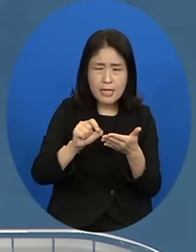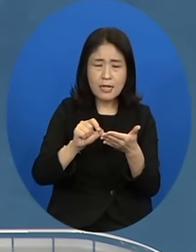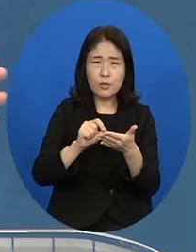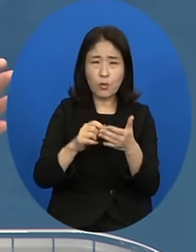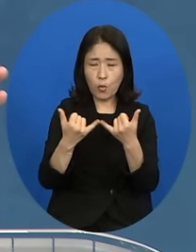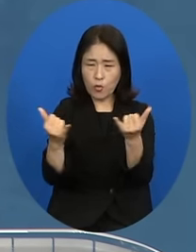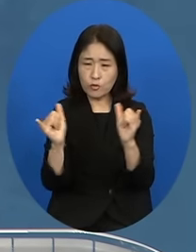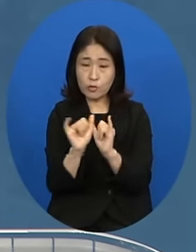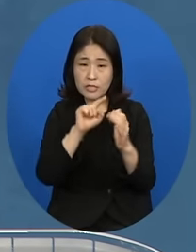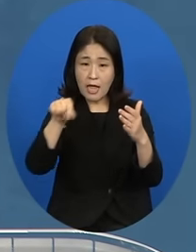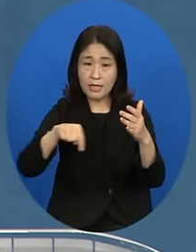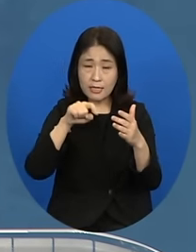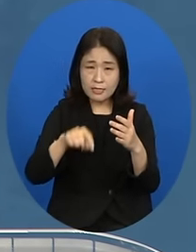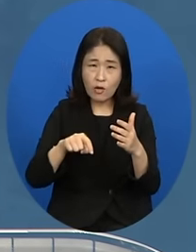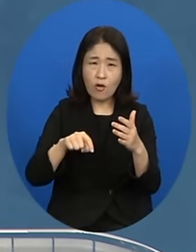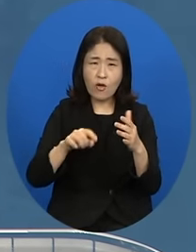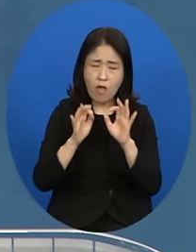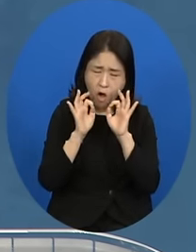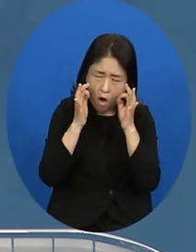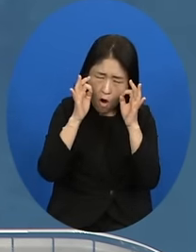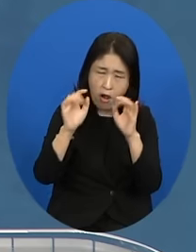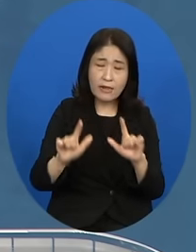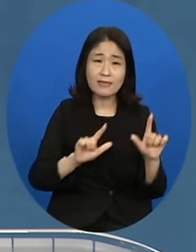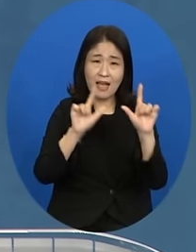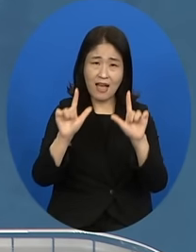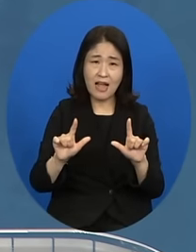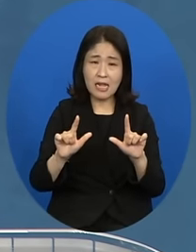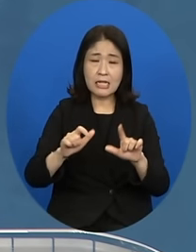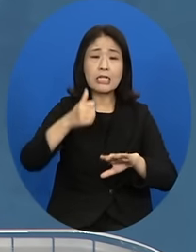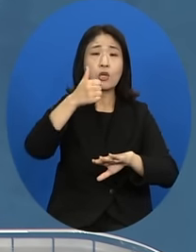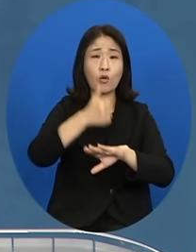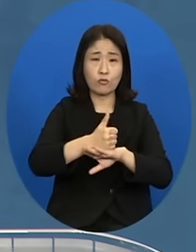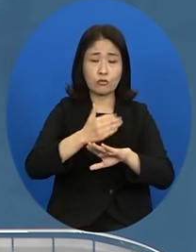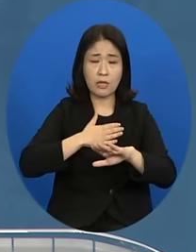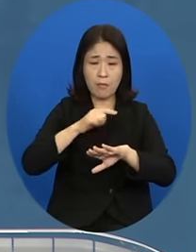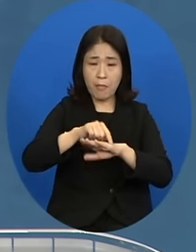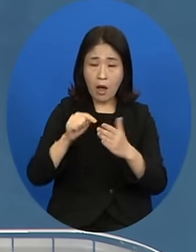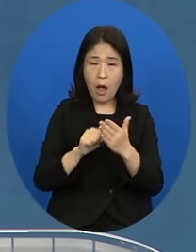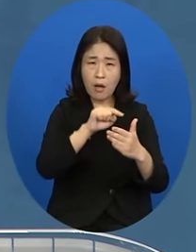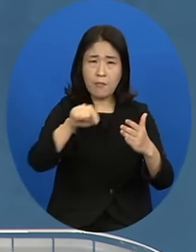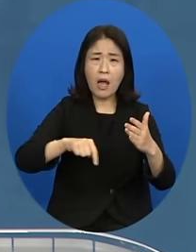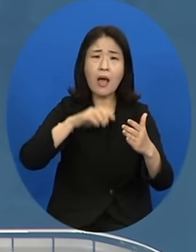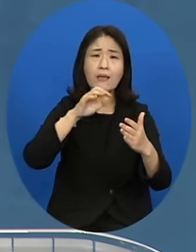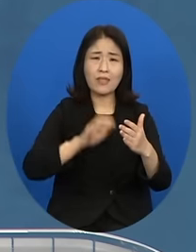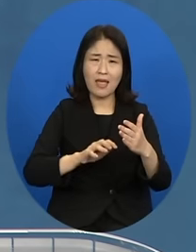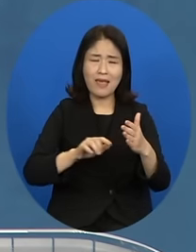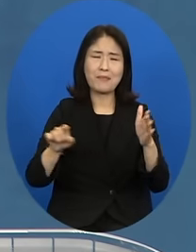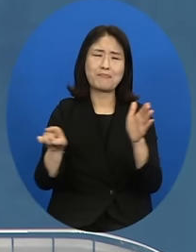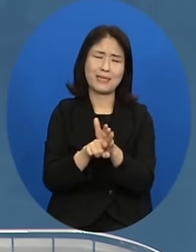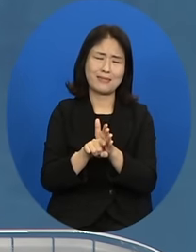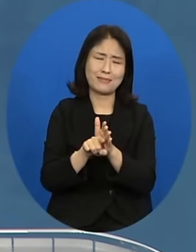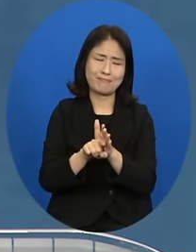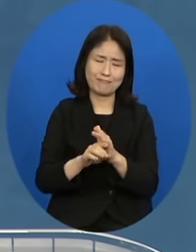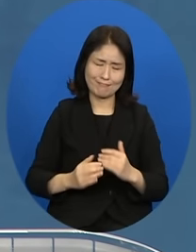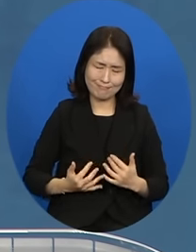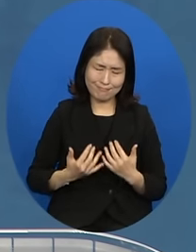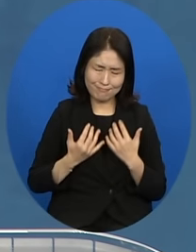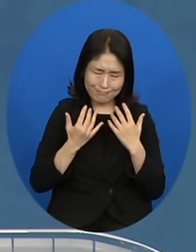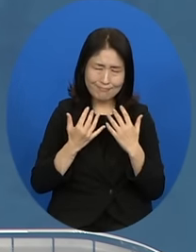이렇게 살아왔더니 어느 순간 제 마음에 믿음이 자리를 잡았어요.